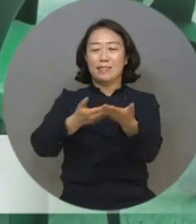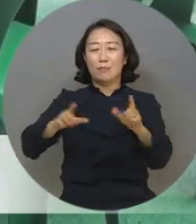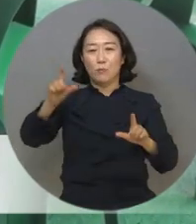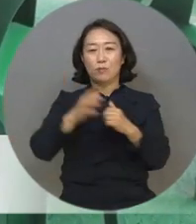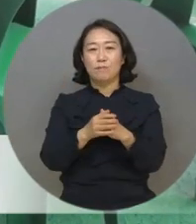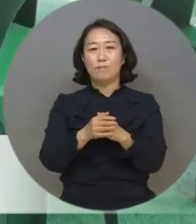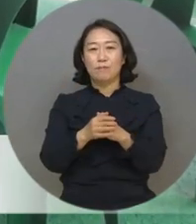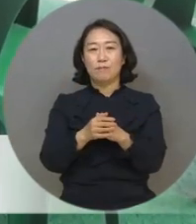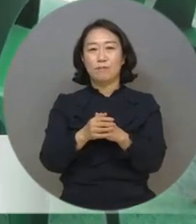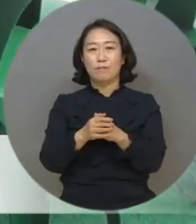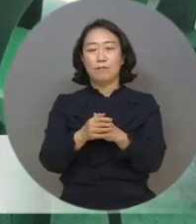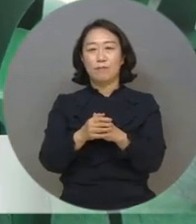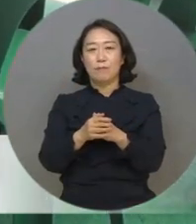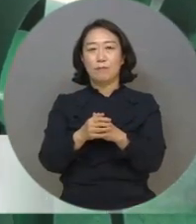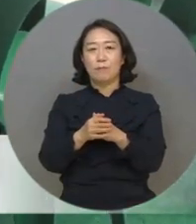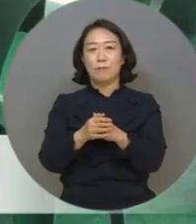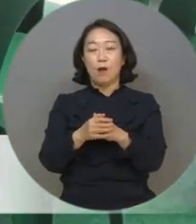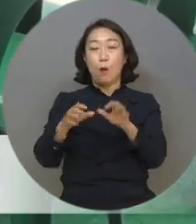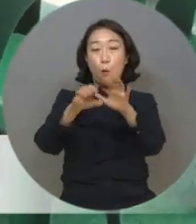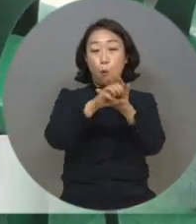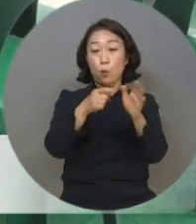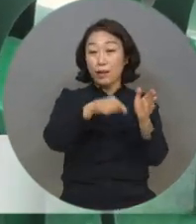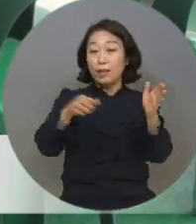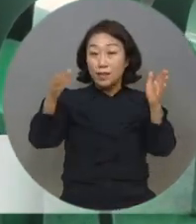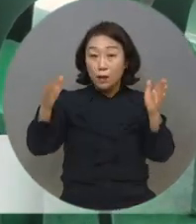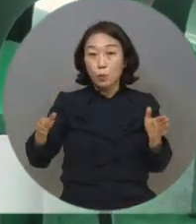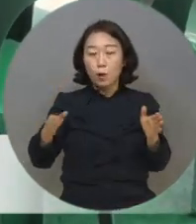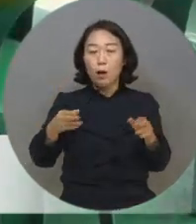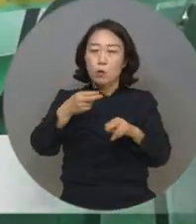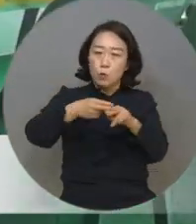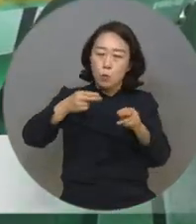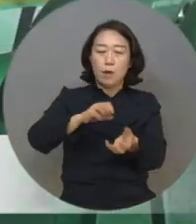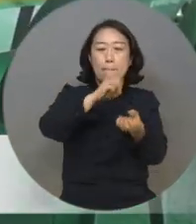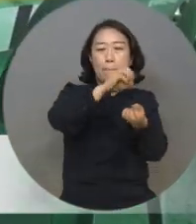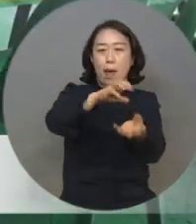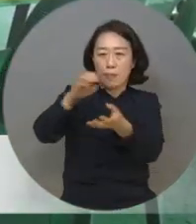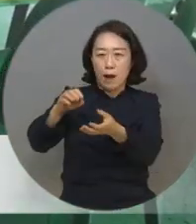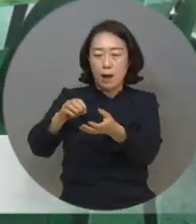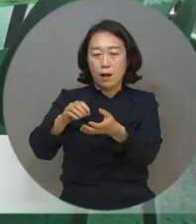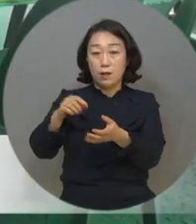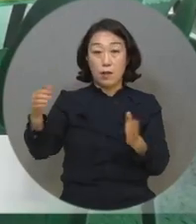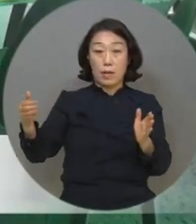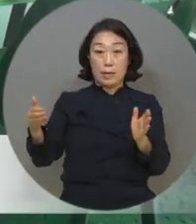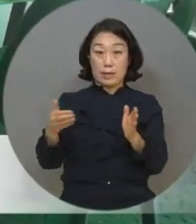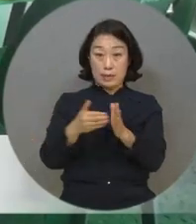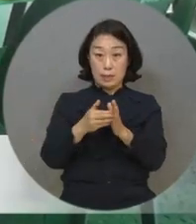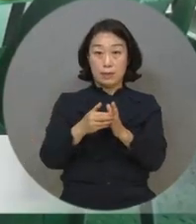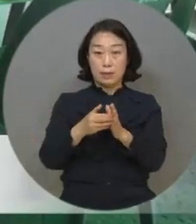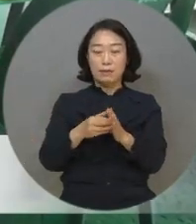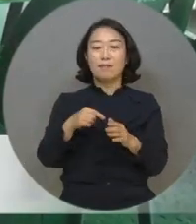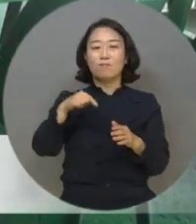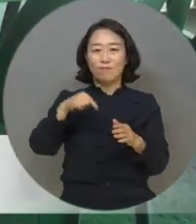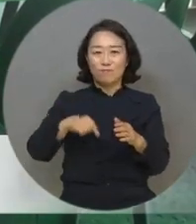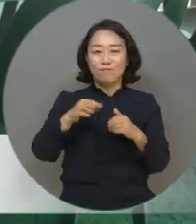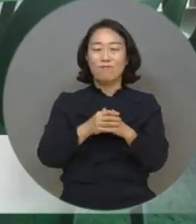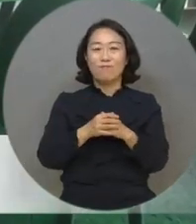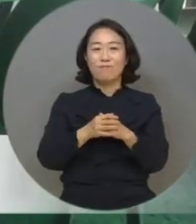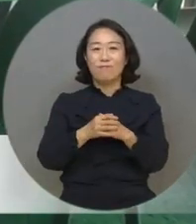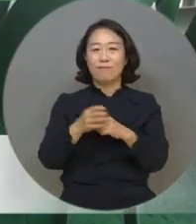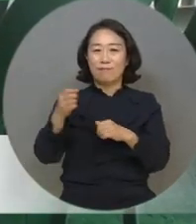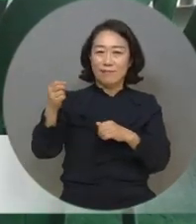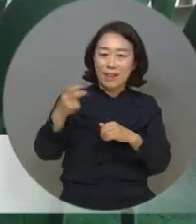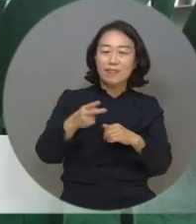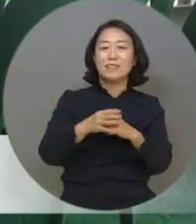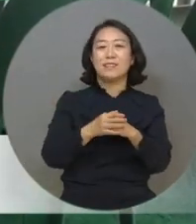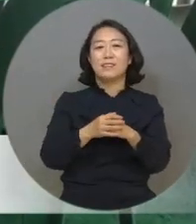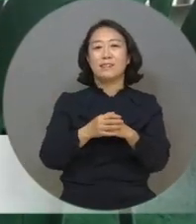때는요, 제가 음식을 해서 배달을 해드렸습니다. 코로나가 종식되면서 그분들한테